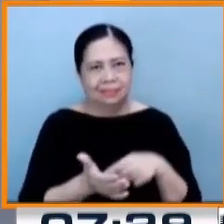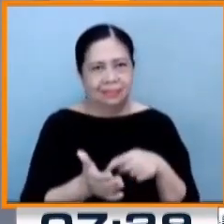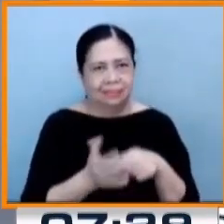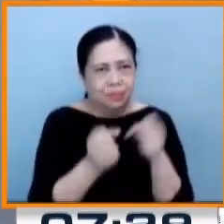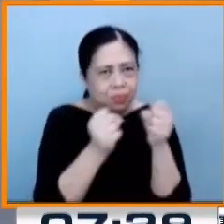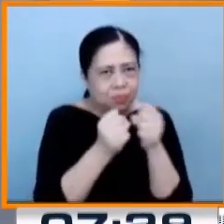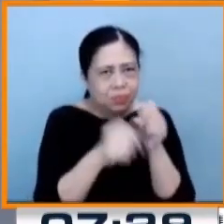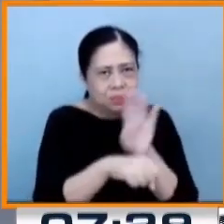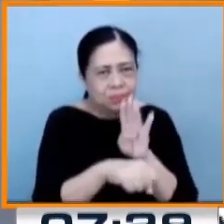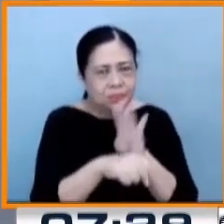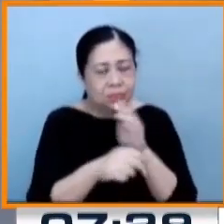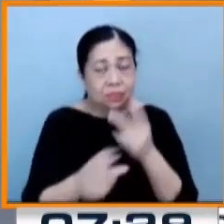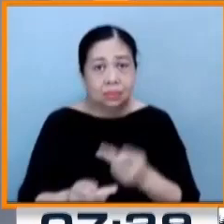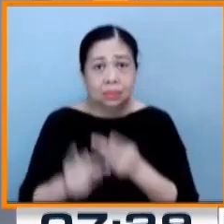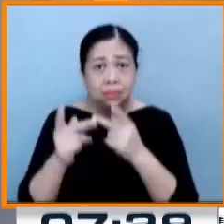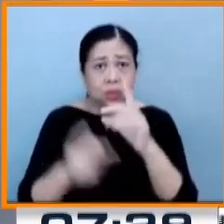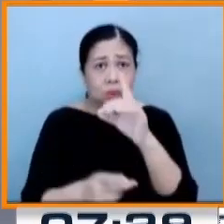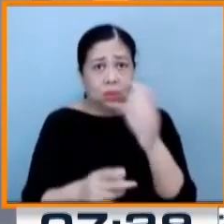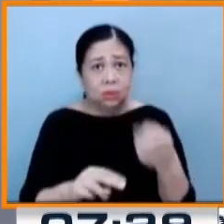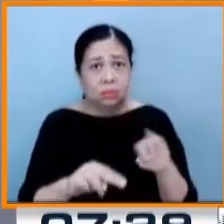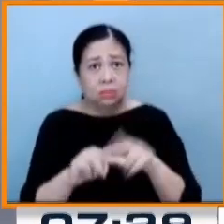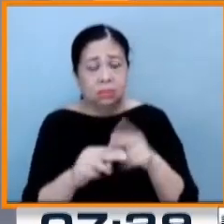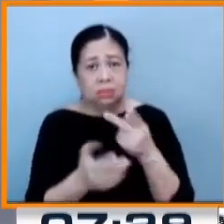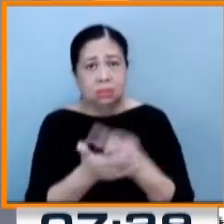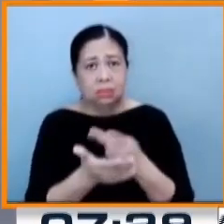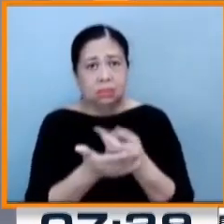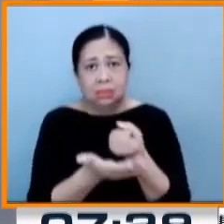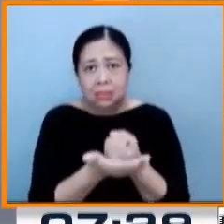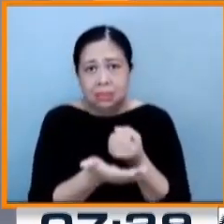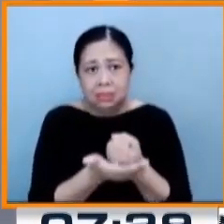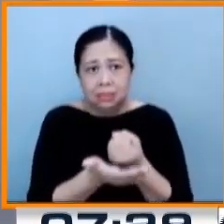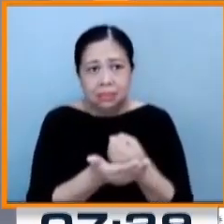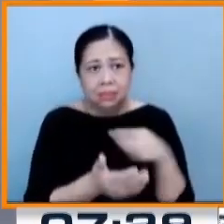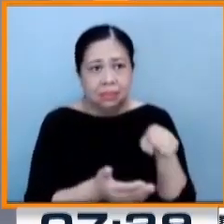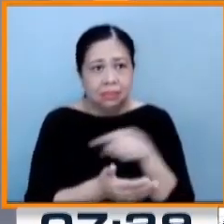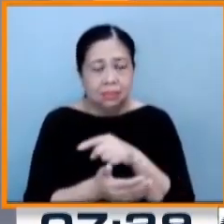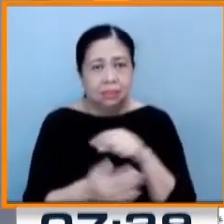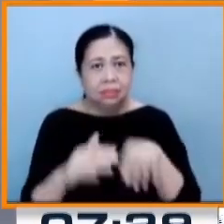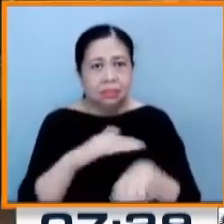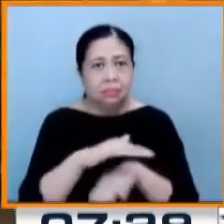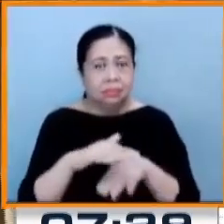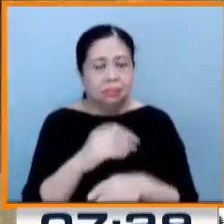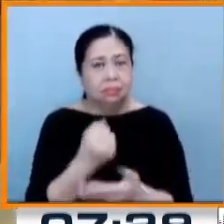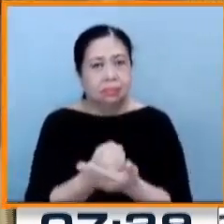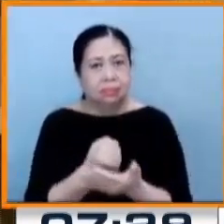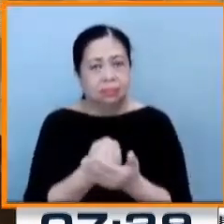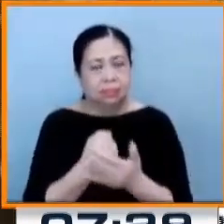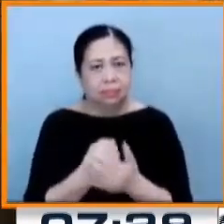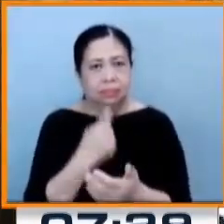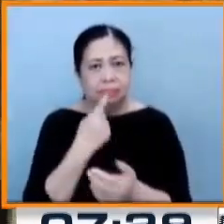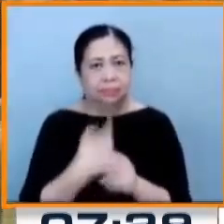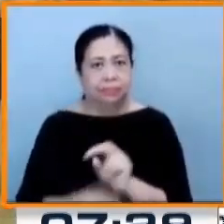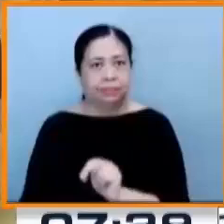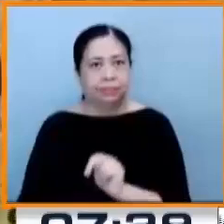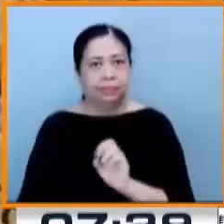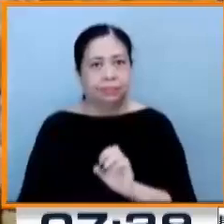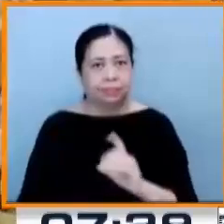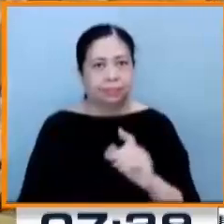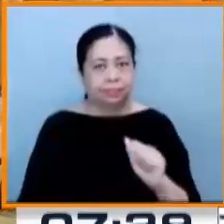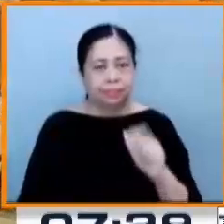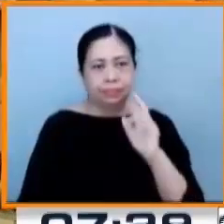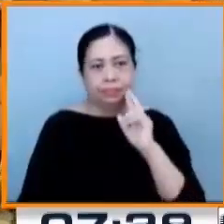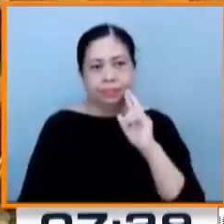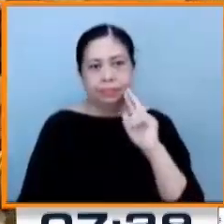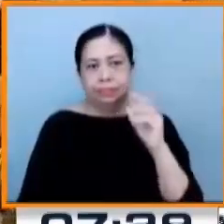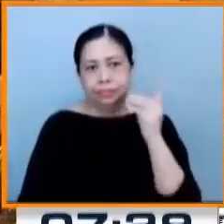panukalang 100 pisong umento sa sahod ng mga minimum wage earners. Ayon kay NEDA Undersecretary Rose Marie De Leon, hindi